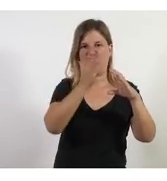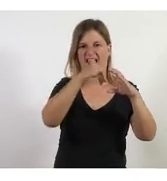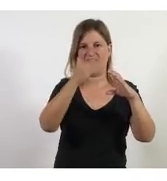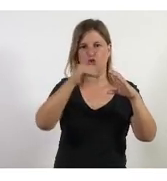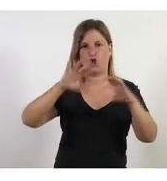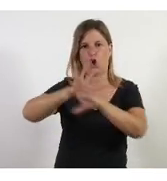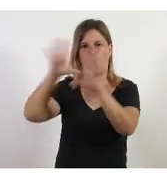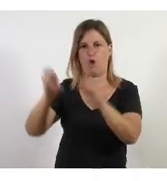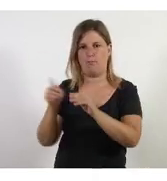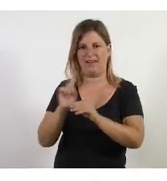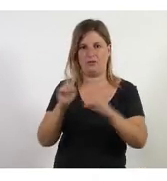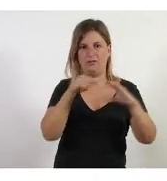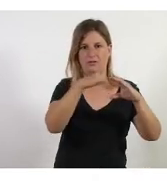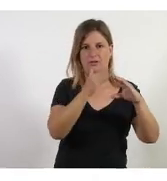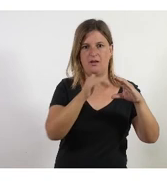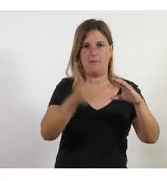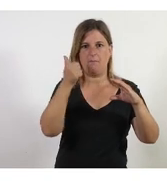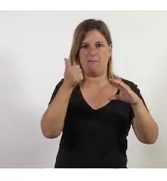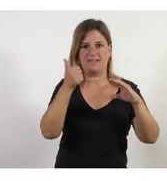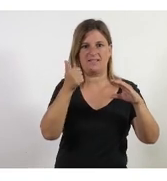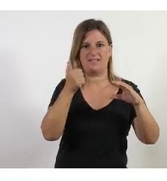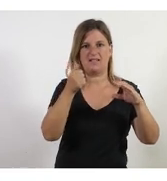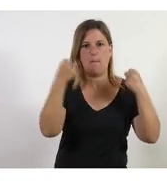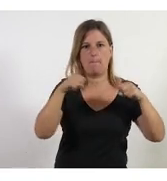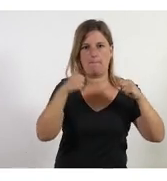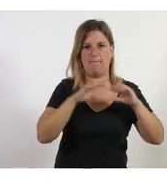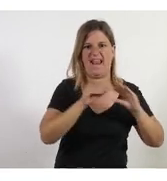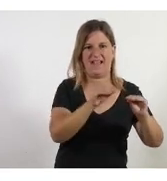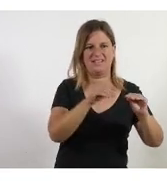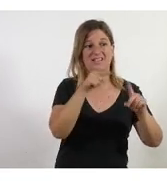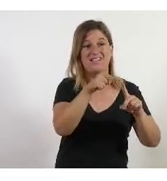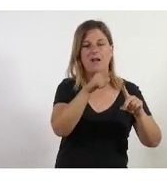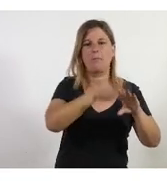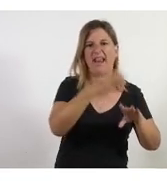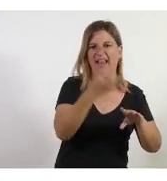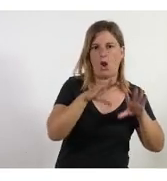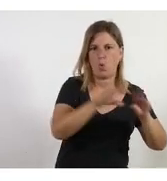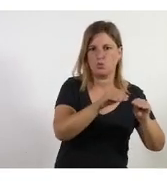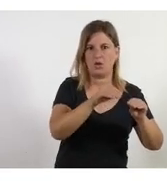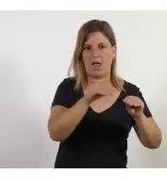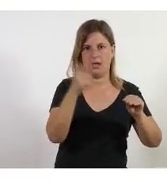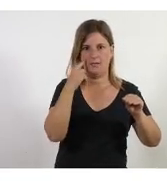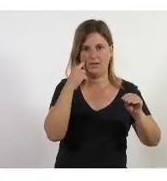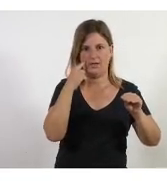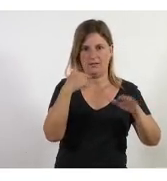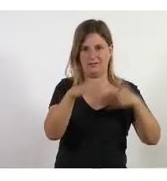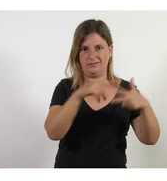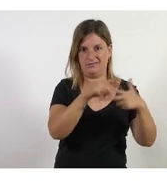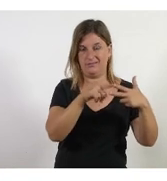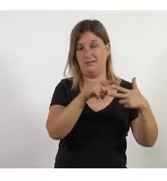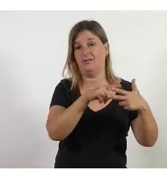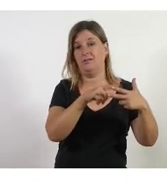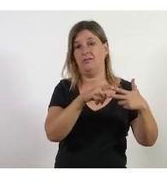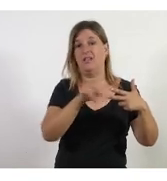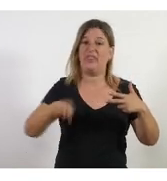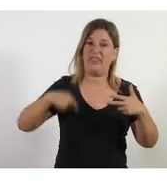parts. És l'hemisferi del pragmatisme, de les coses que serveixen per una cosa determinada. Mira quin còctel t'acabo de fer. I després tu